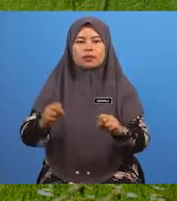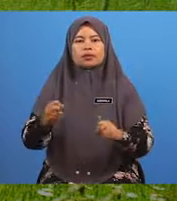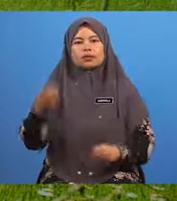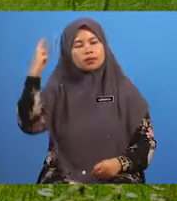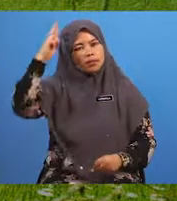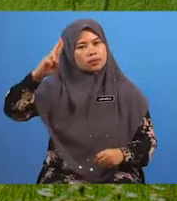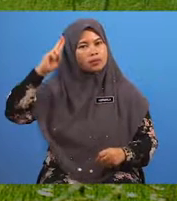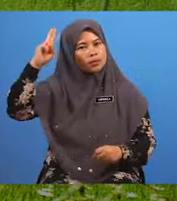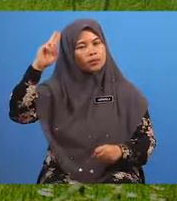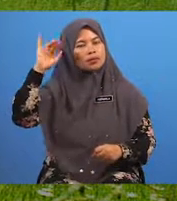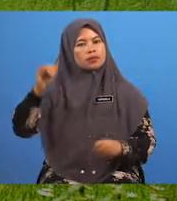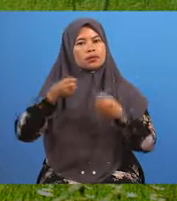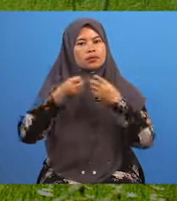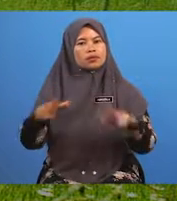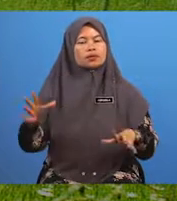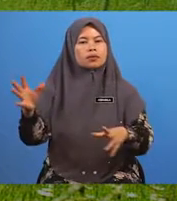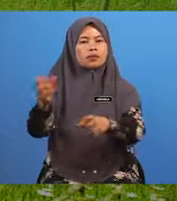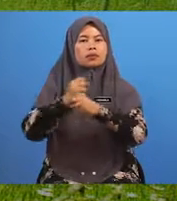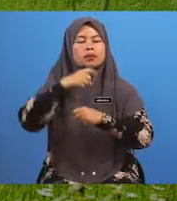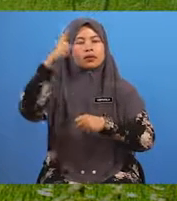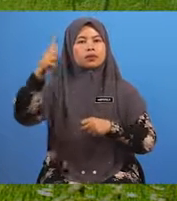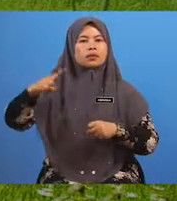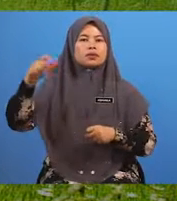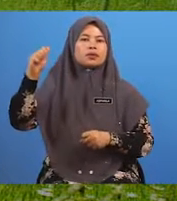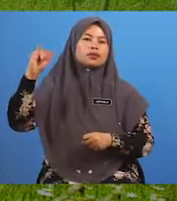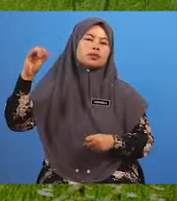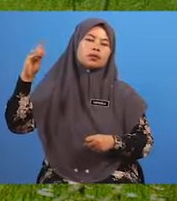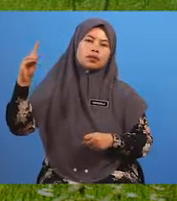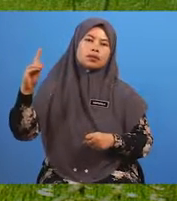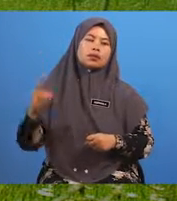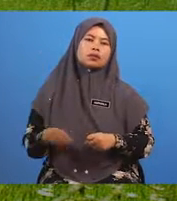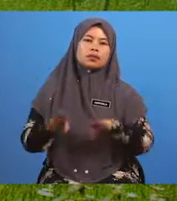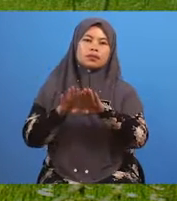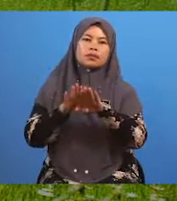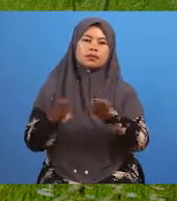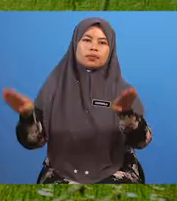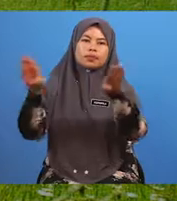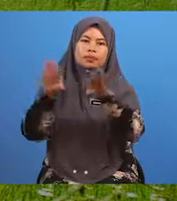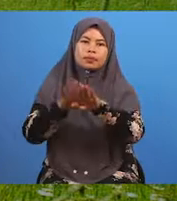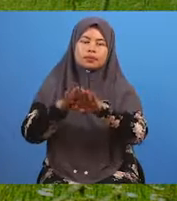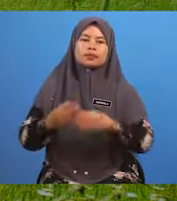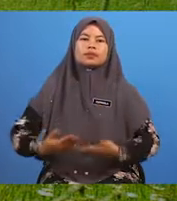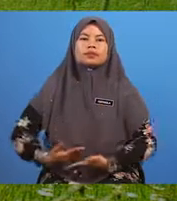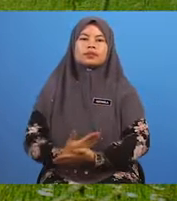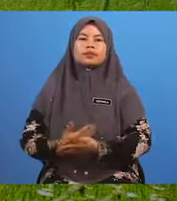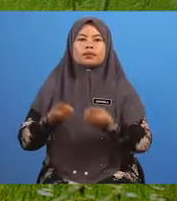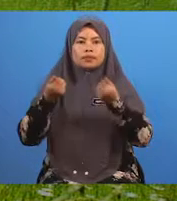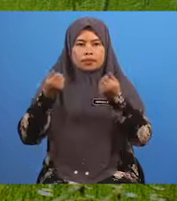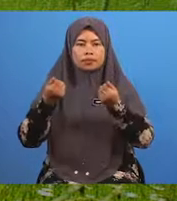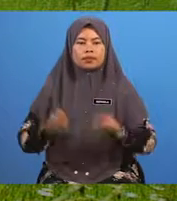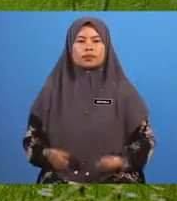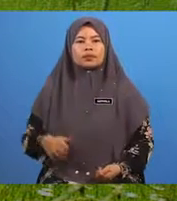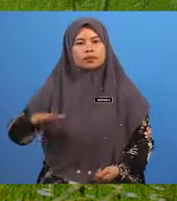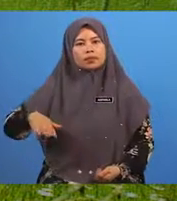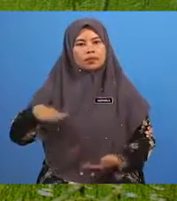wasallam yang telah mengambil Zaid bin Harithah sebagai anak angkat sebelum baginda diutus menjadi rasul. Sejak